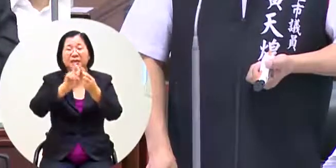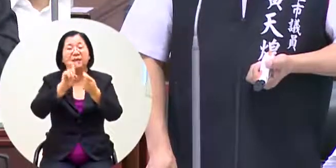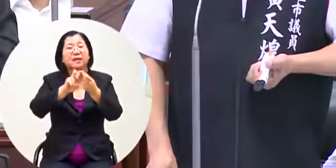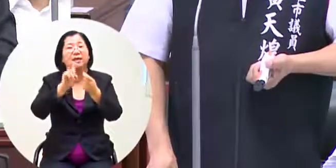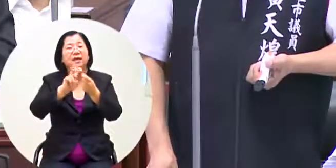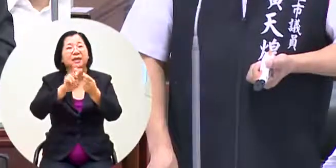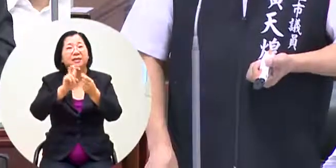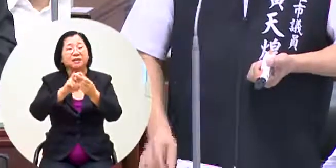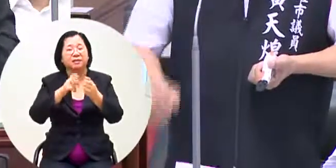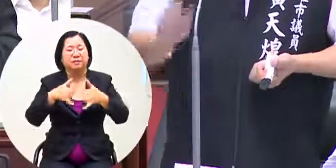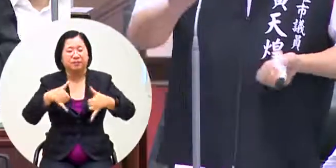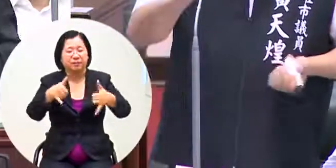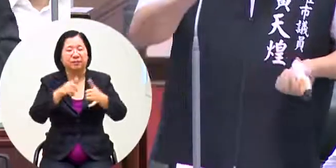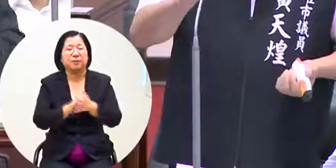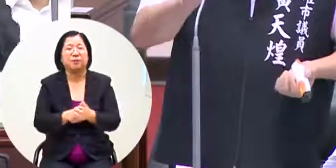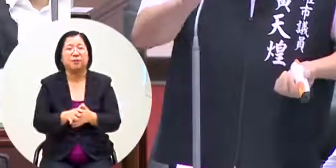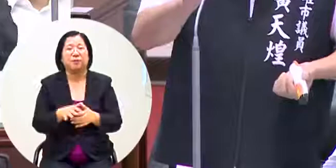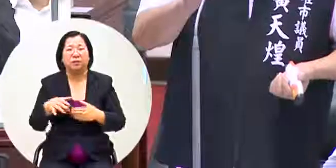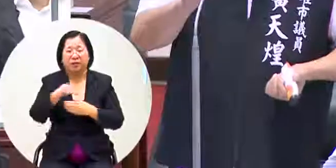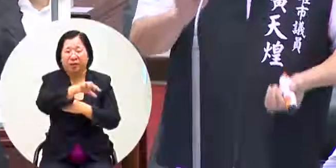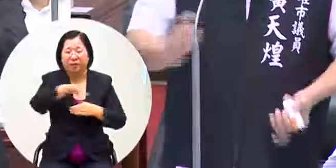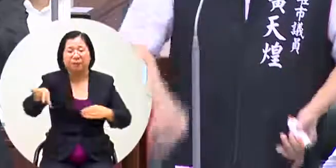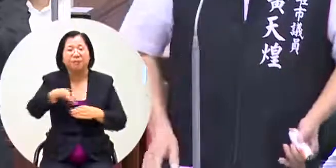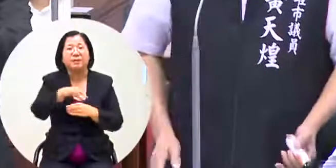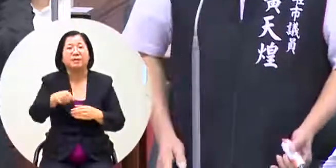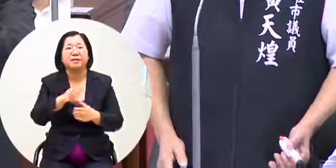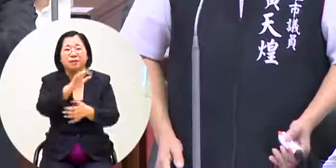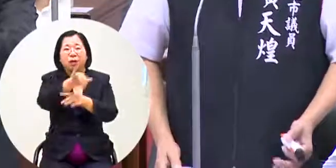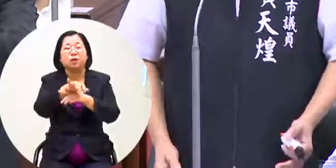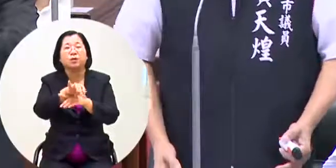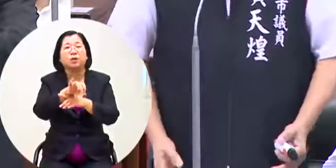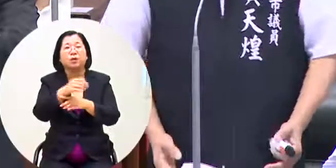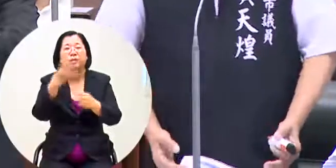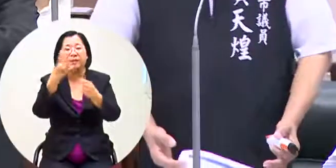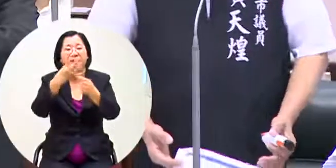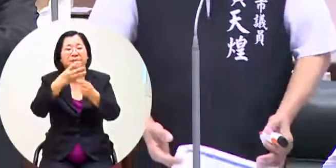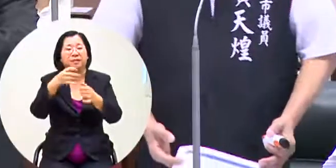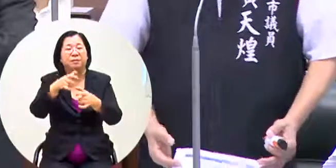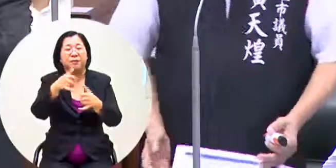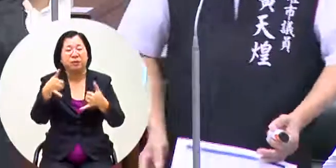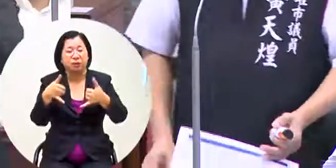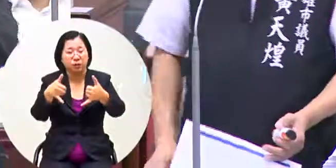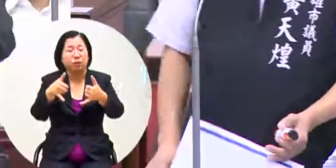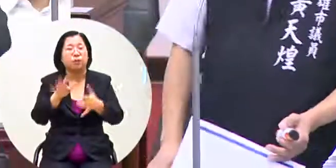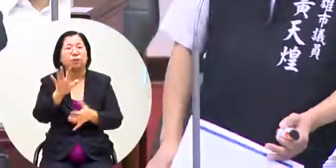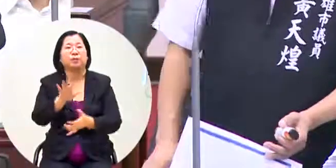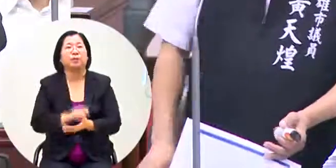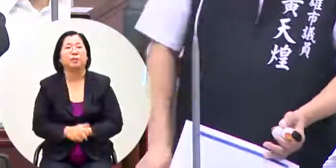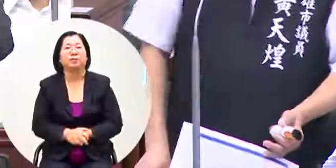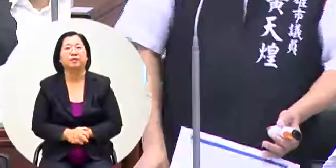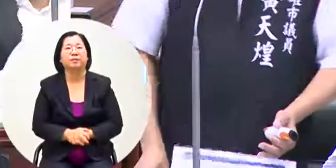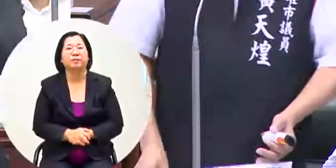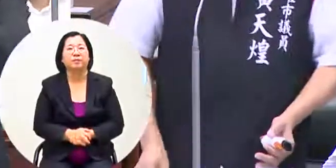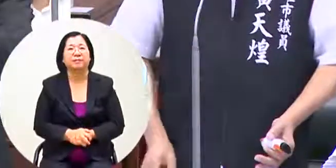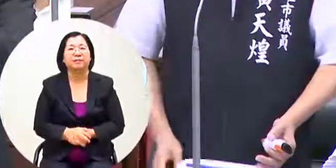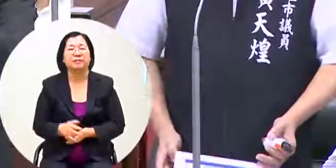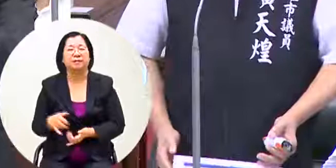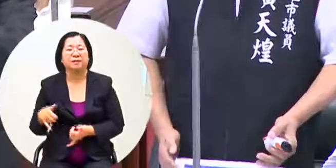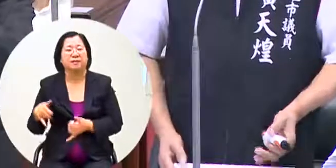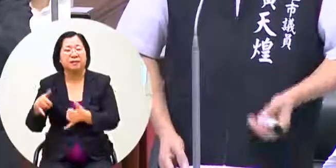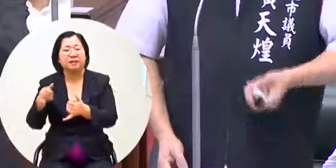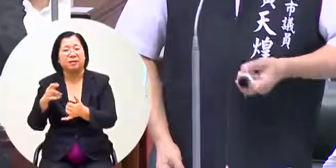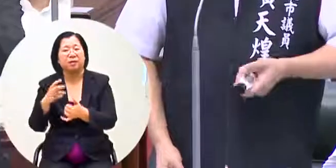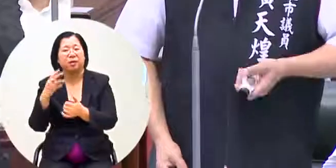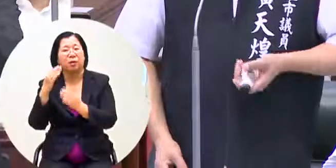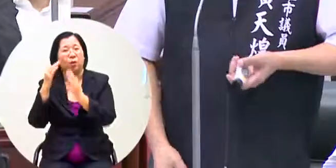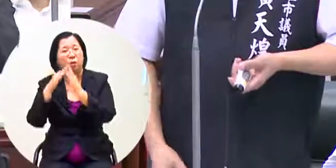条4米农路嘛，你讲的是一条嘛，吼。 对对对对。 那个四米农路上面大概有三户啦，哈、啊，它您刚才提到说它有